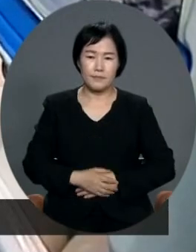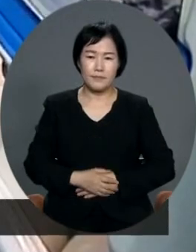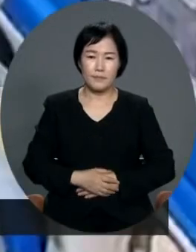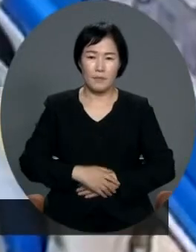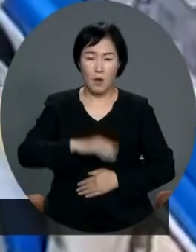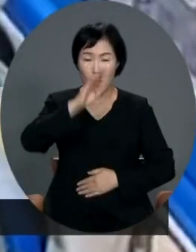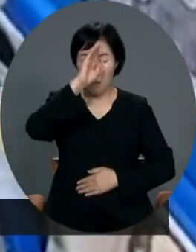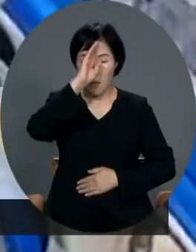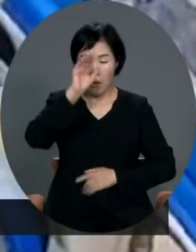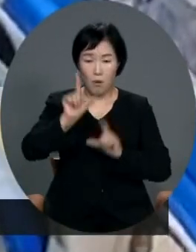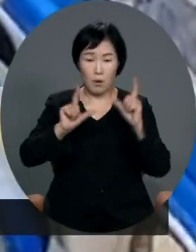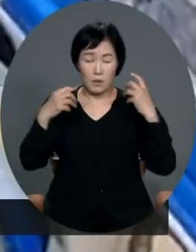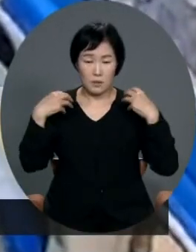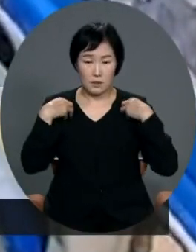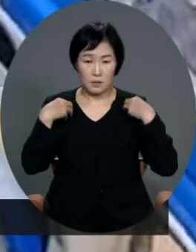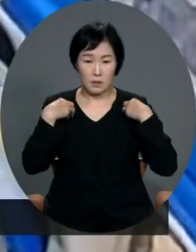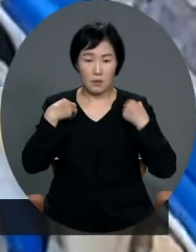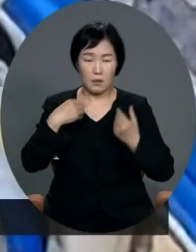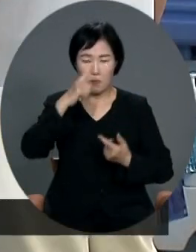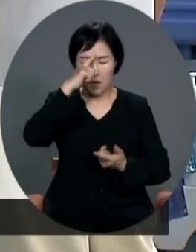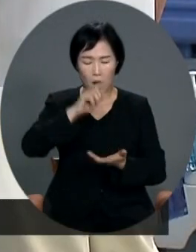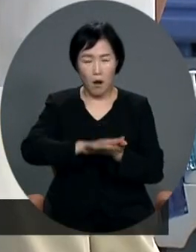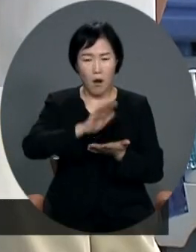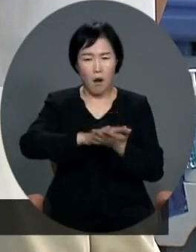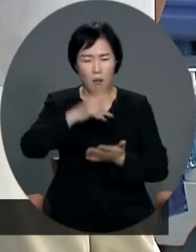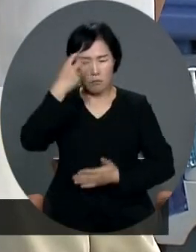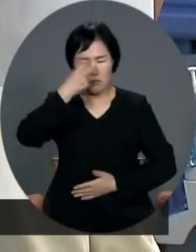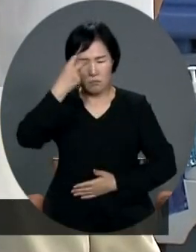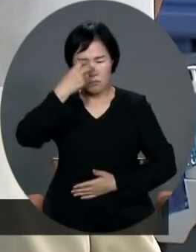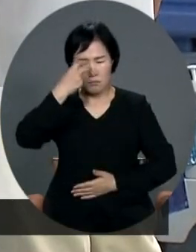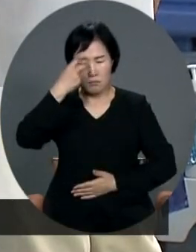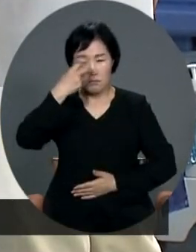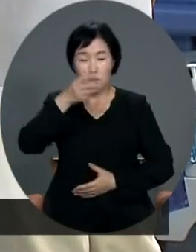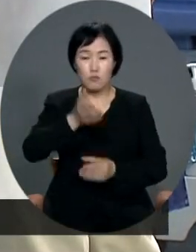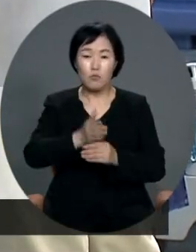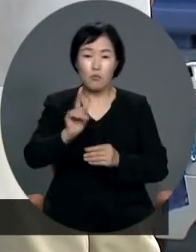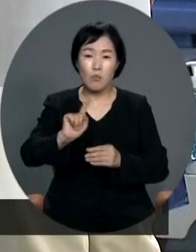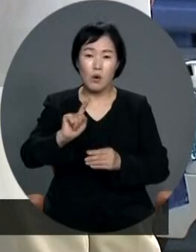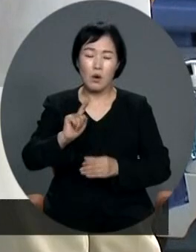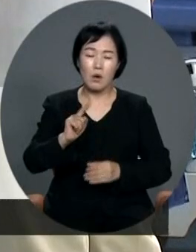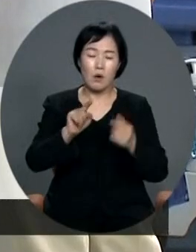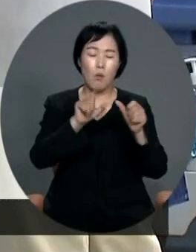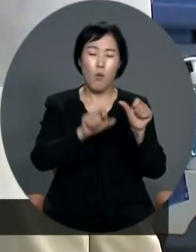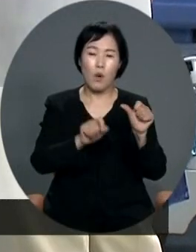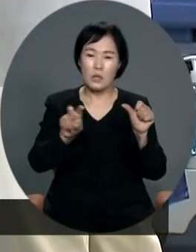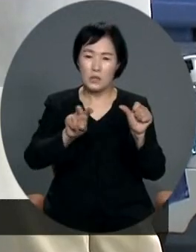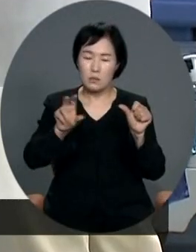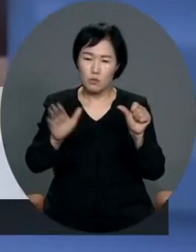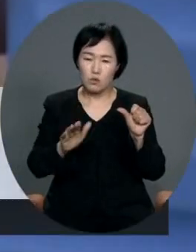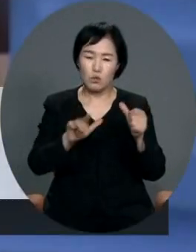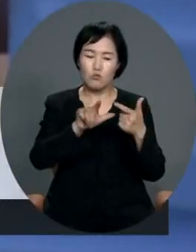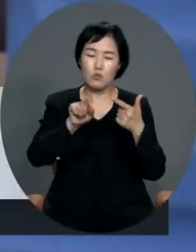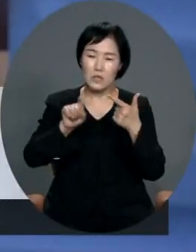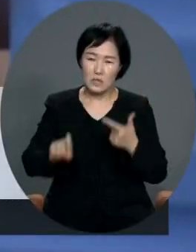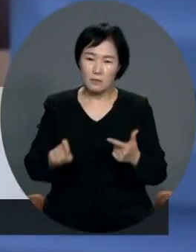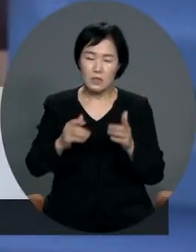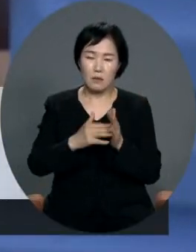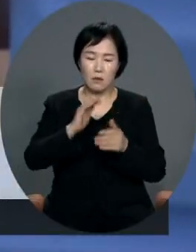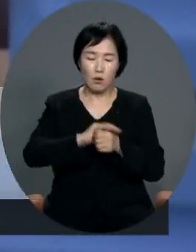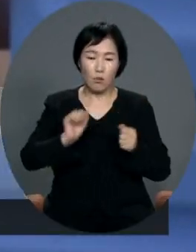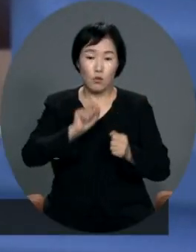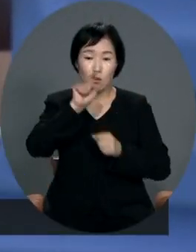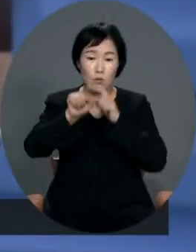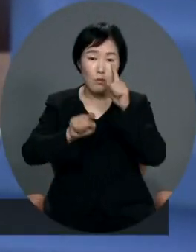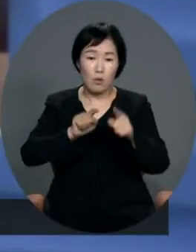질병관리청의 온열질환 응급실 감시 체계에 따르면 지난달 20일부터 지난 10일까지 경북에서 신고된